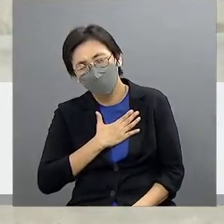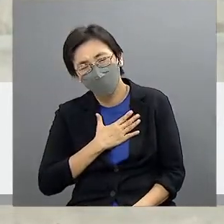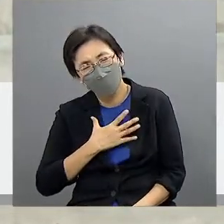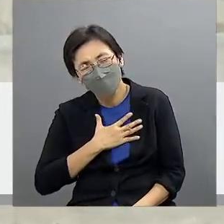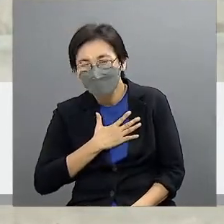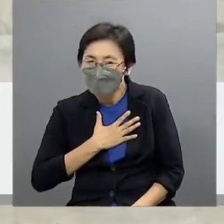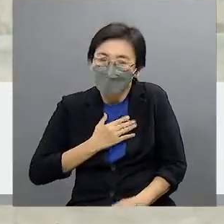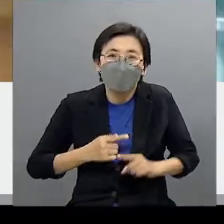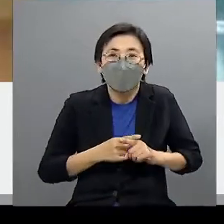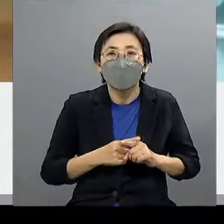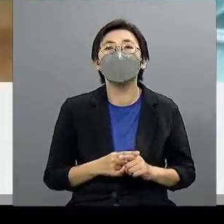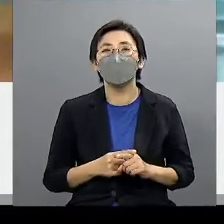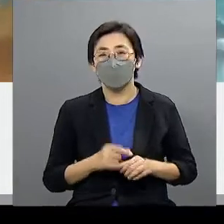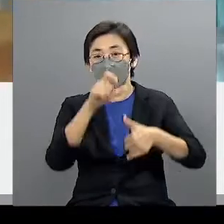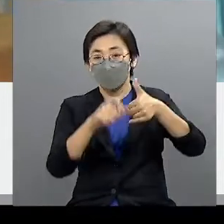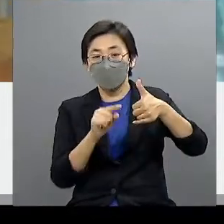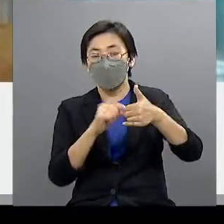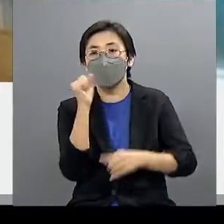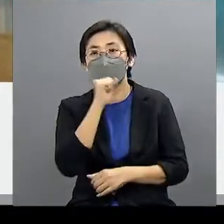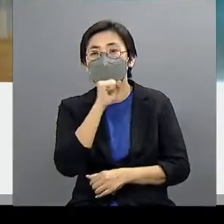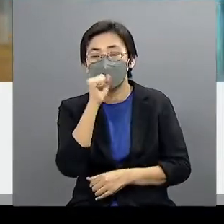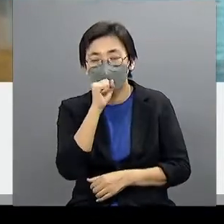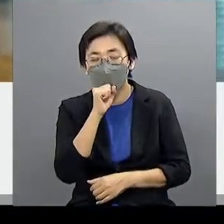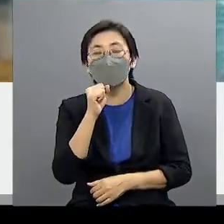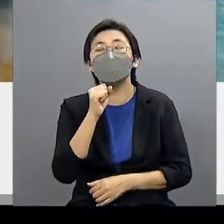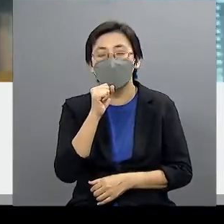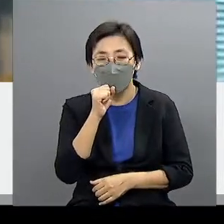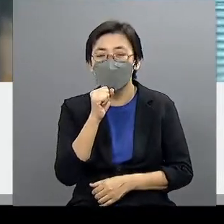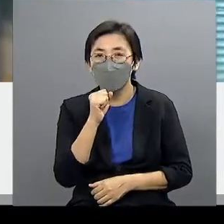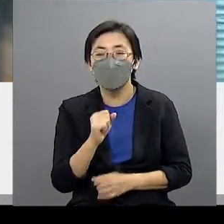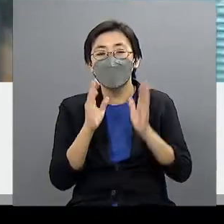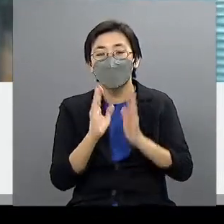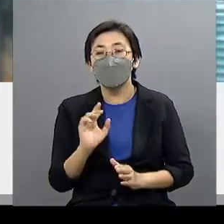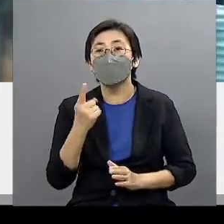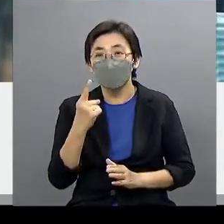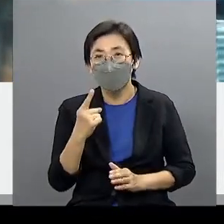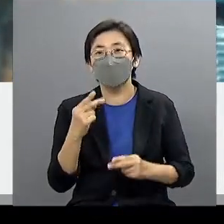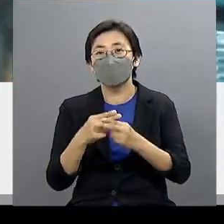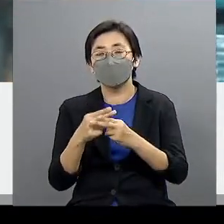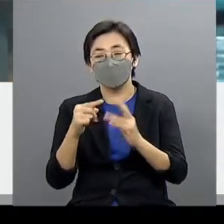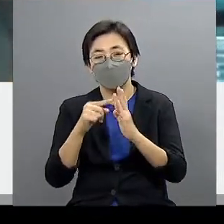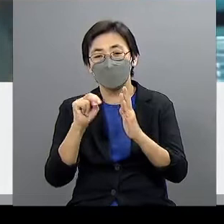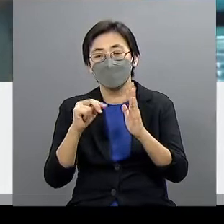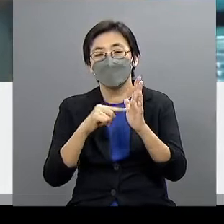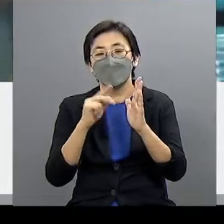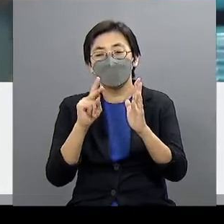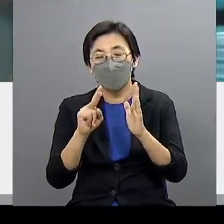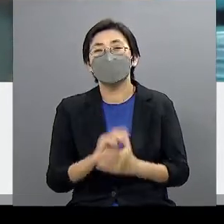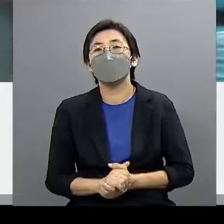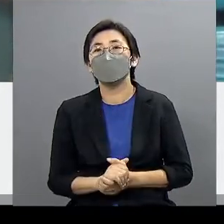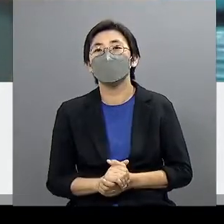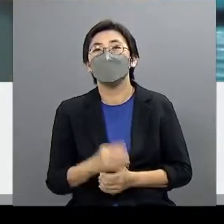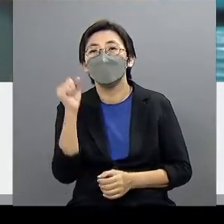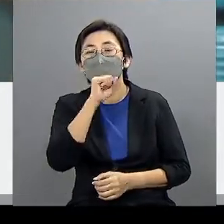ละค่ะเอกลักษณ์การร้องเพลงลูกทุ่งเลือดใหม่ไฟแรงเนกนฤพลค่ะเอามาปล่อยคล้องนะคะในเพลงใหม่ชื่อว่